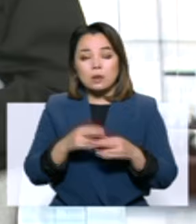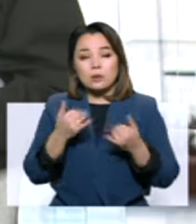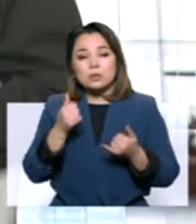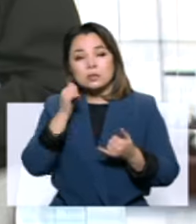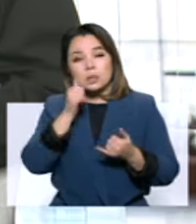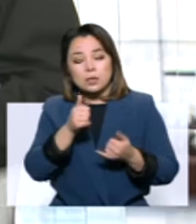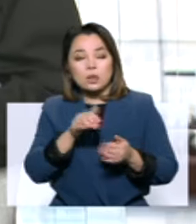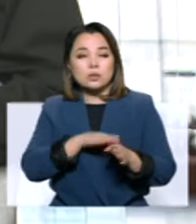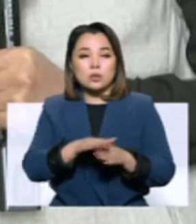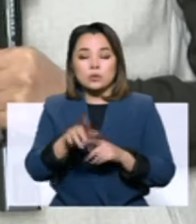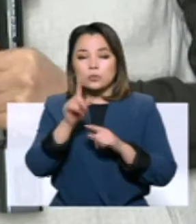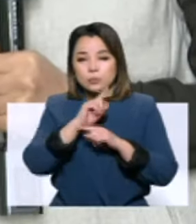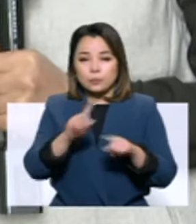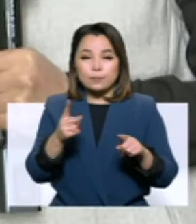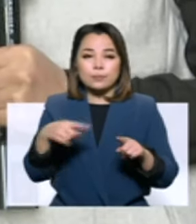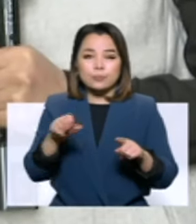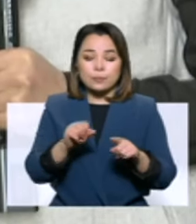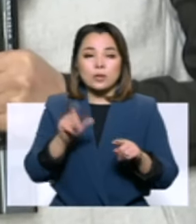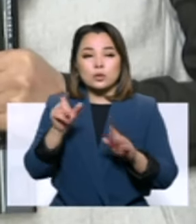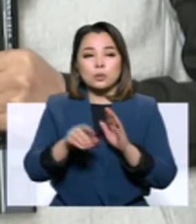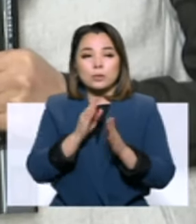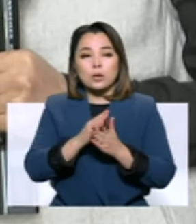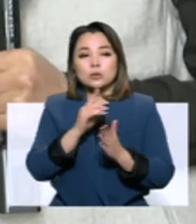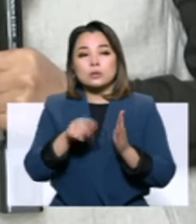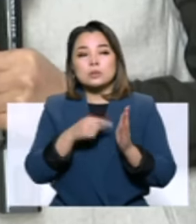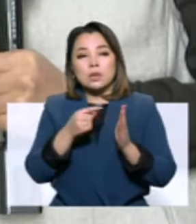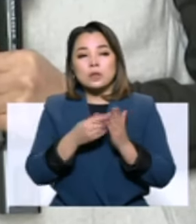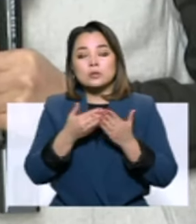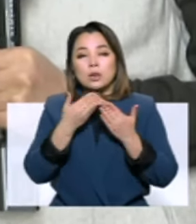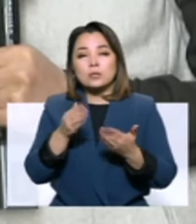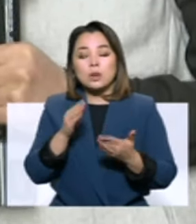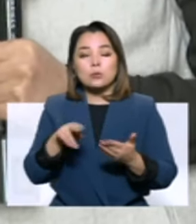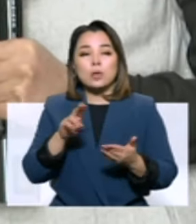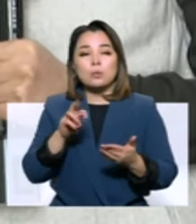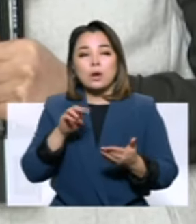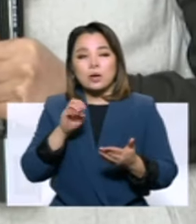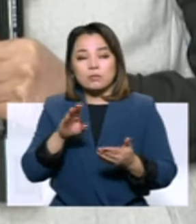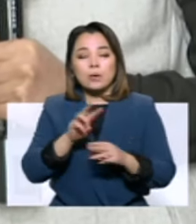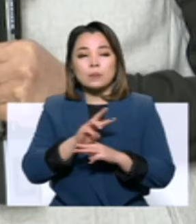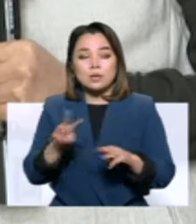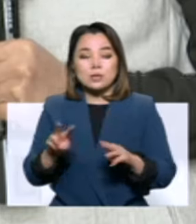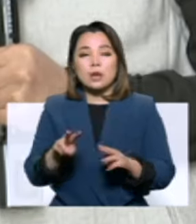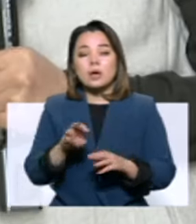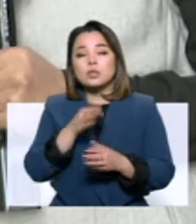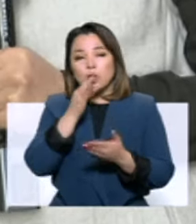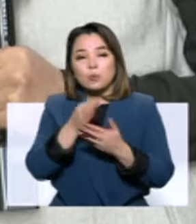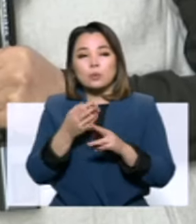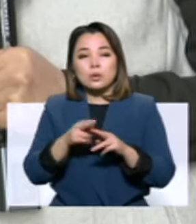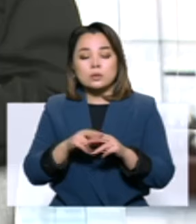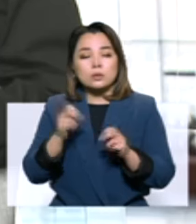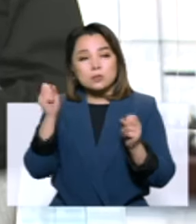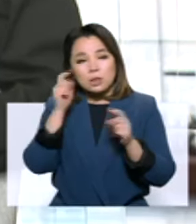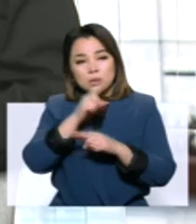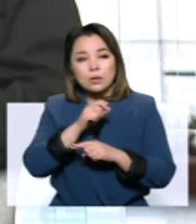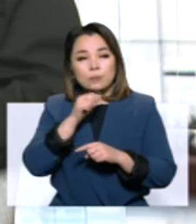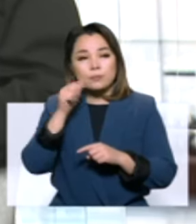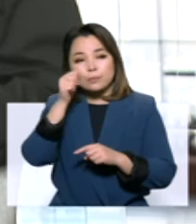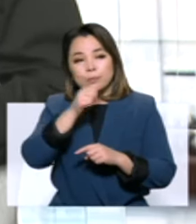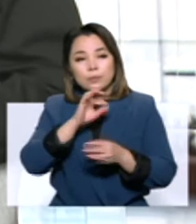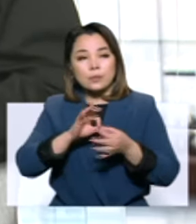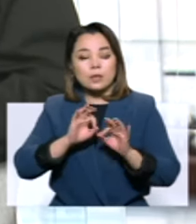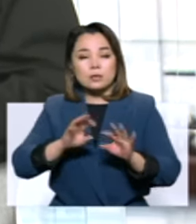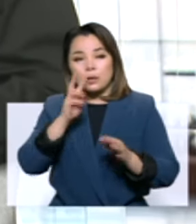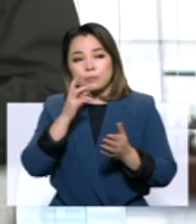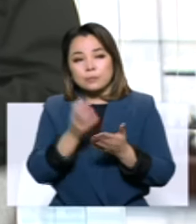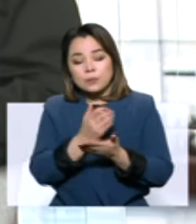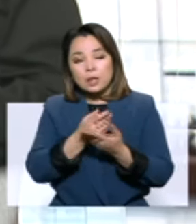ертең іске аспайтын сияқты. Апта басында депутаттық сауал жолдаған Дәулет Мұқаевқа министрдің берген жауабынан осыны аңғардық. Былтырдан бастап айтылған